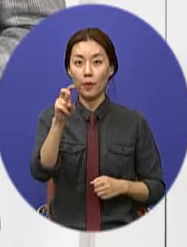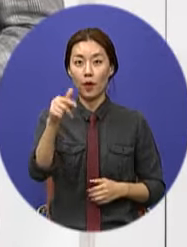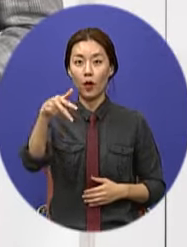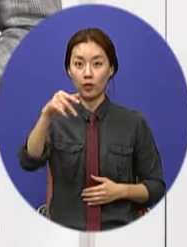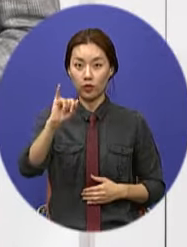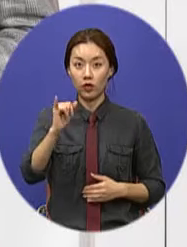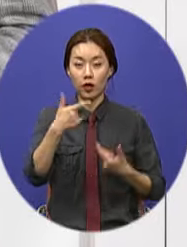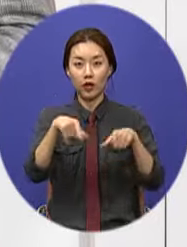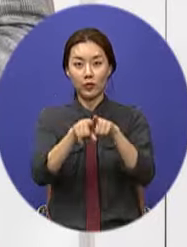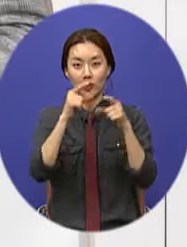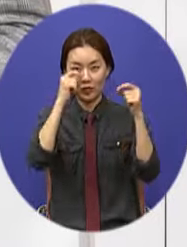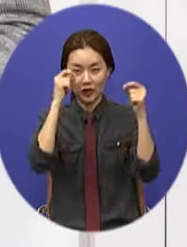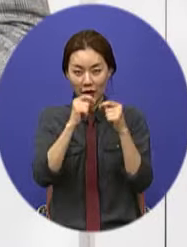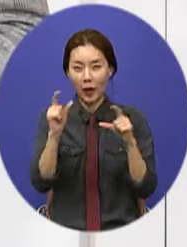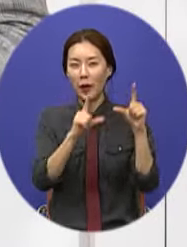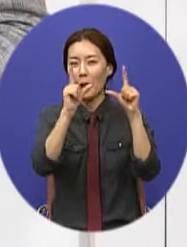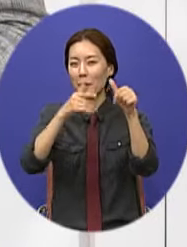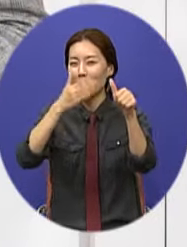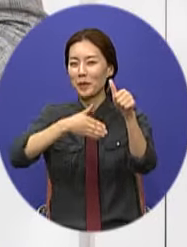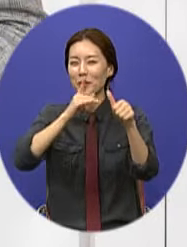같이 이렇게 좀 친하게 지내세요.